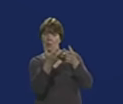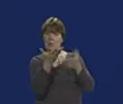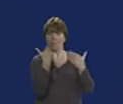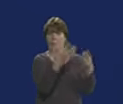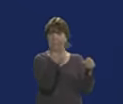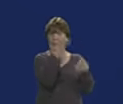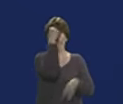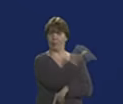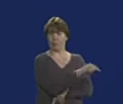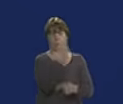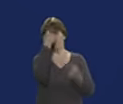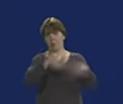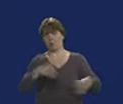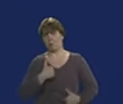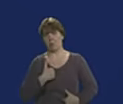candidat.